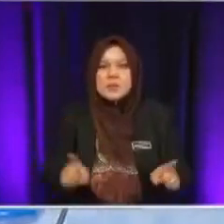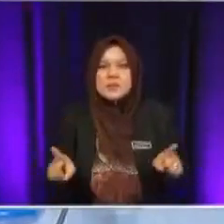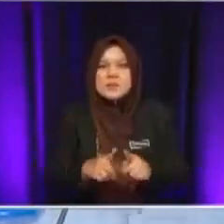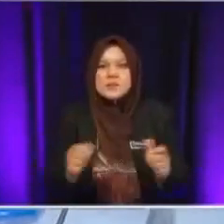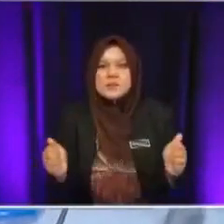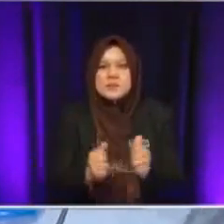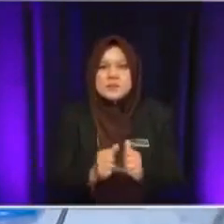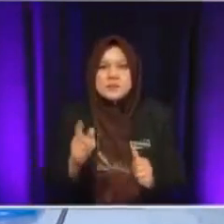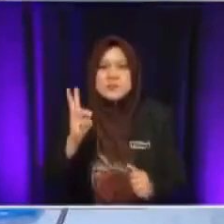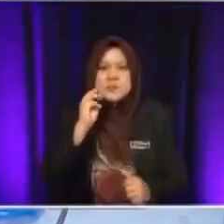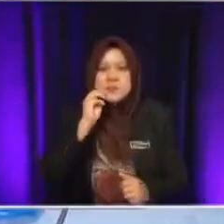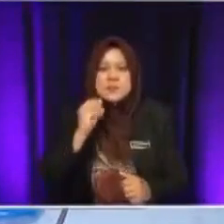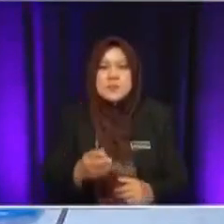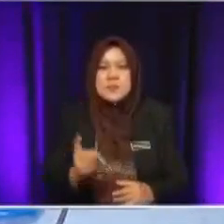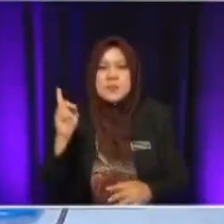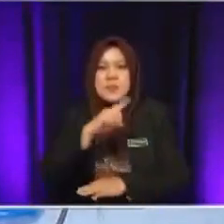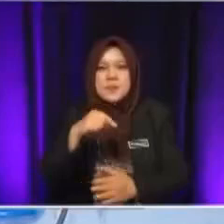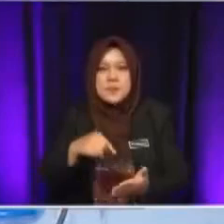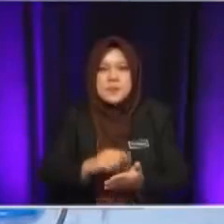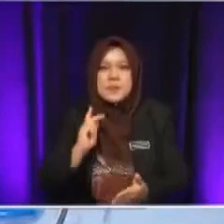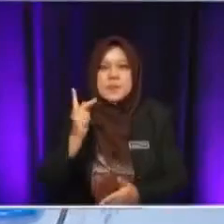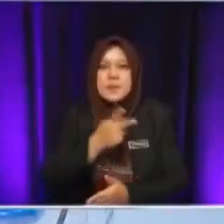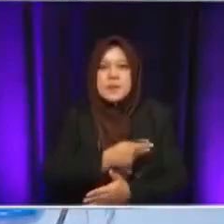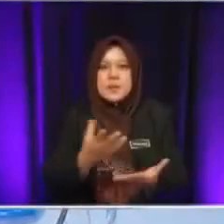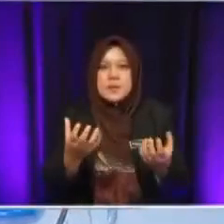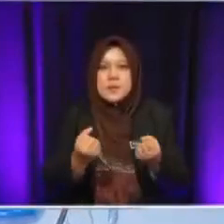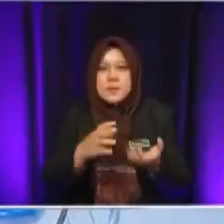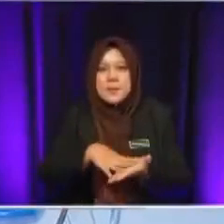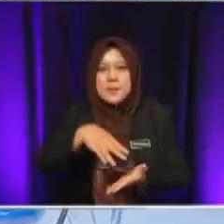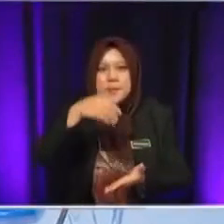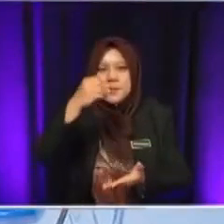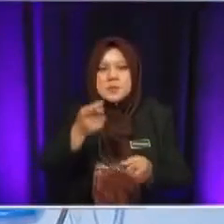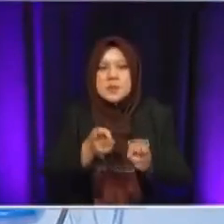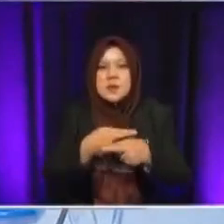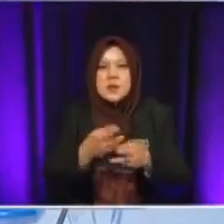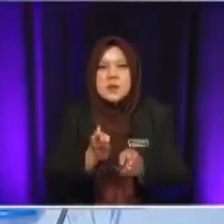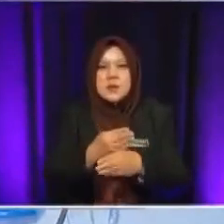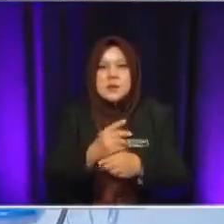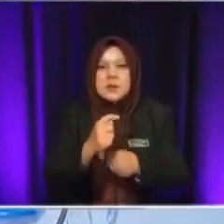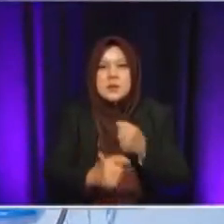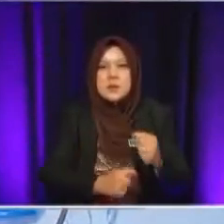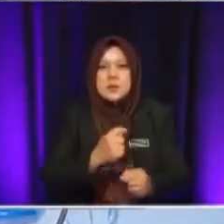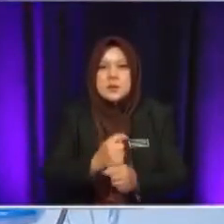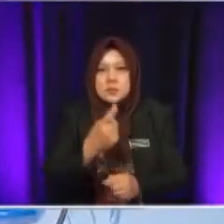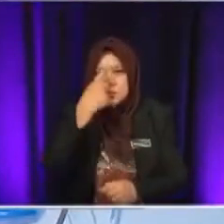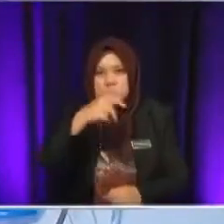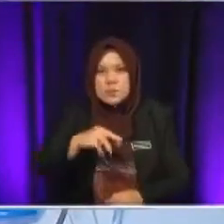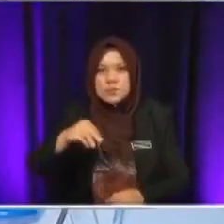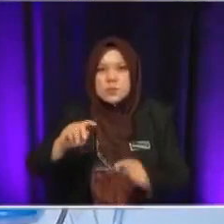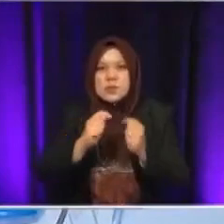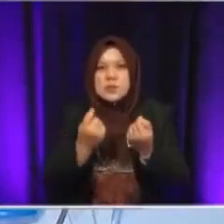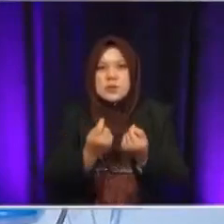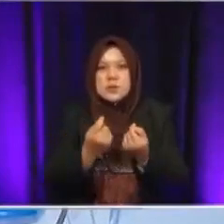Mira. Hari ini menariknya kita nak belajar mata pelajaran reka bentuk dan teknologi untuk murid-murid tahun